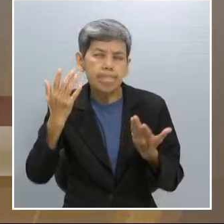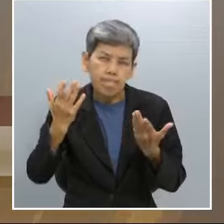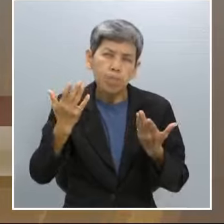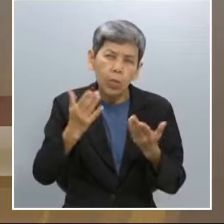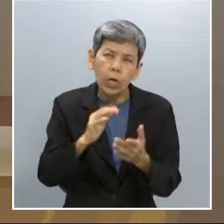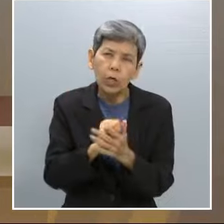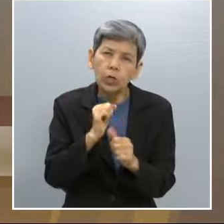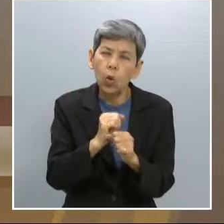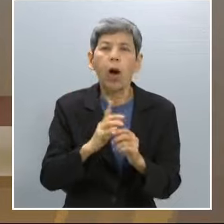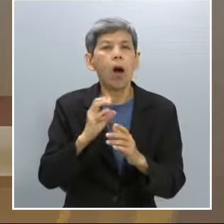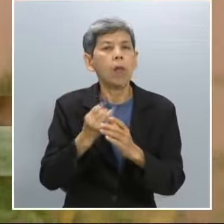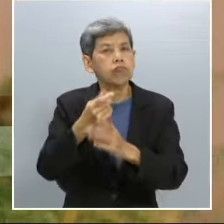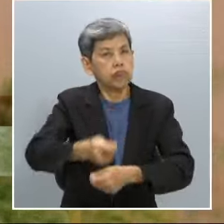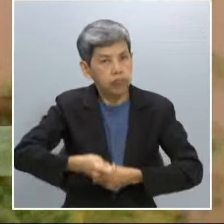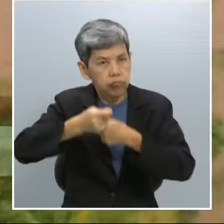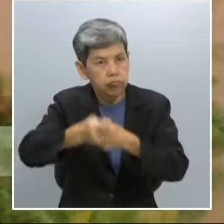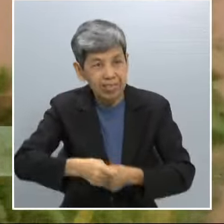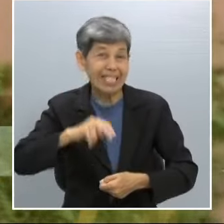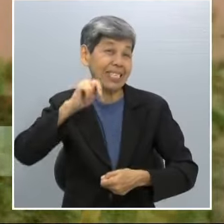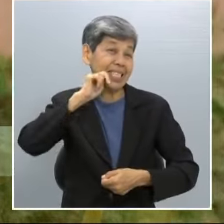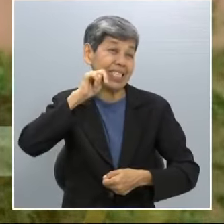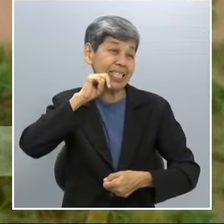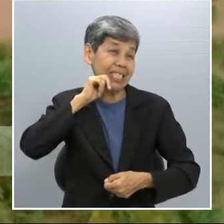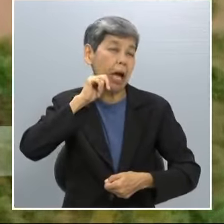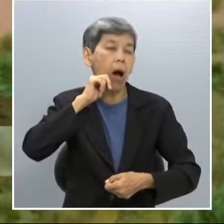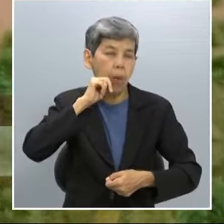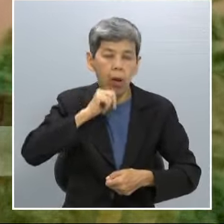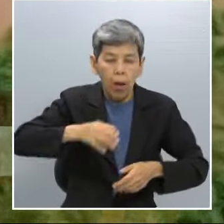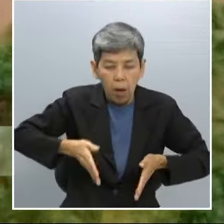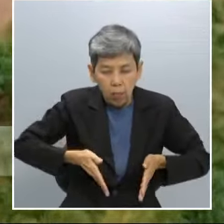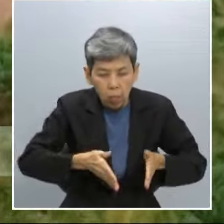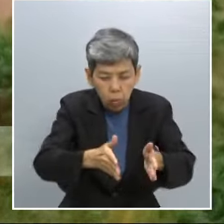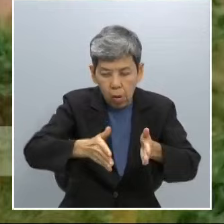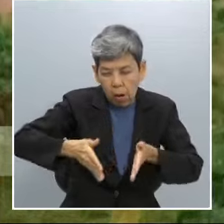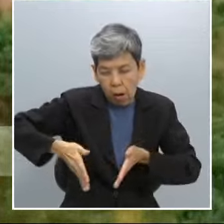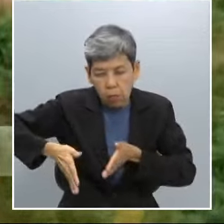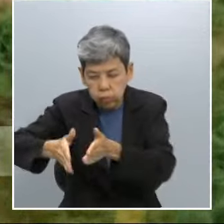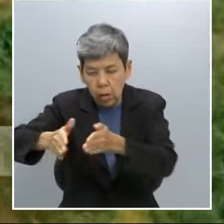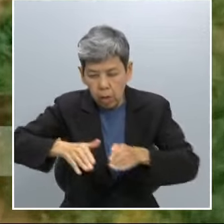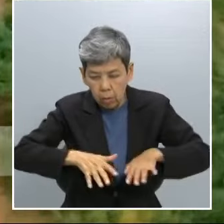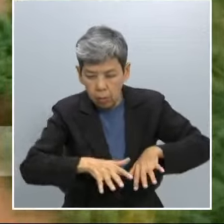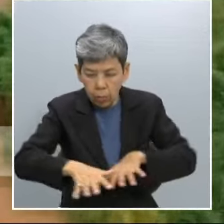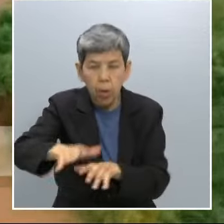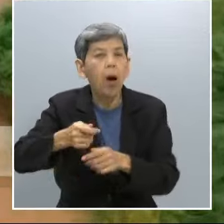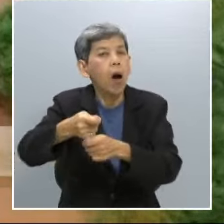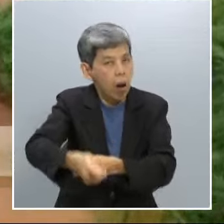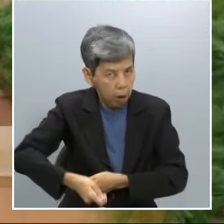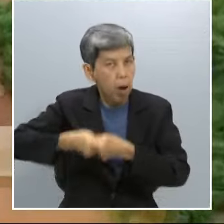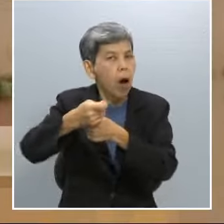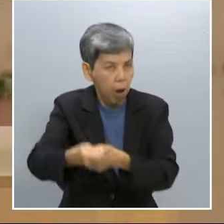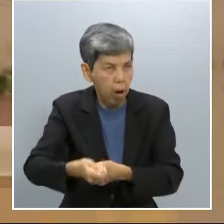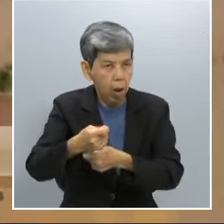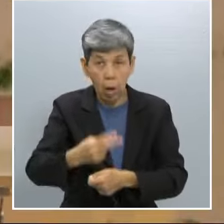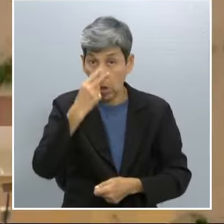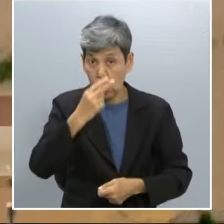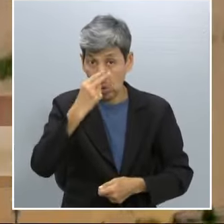นที่ทางการเกษตรที่น้ำจะทักมาตามลำน้ำสาขาต่างๆเข้ามาสู่พื้นที่การเกษตรนี่เป็นภ